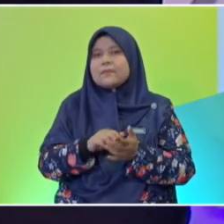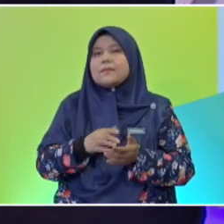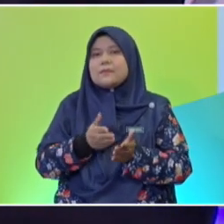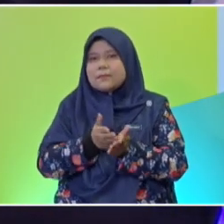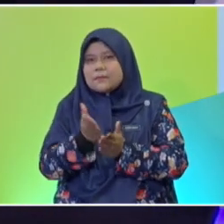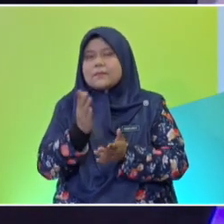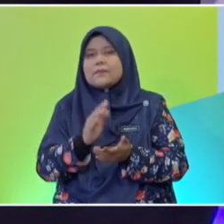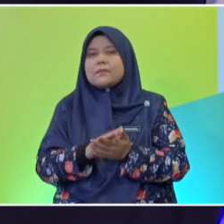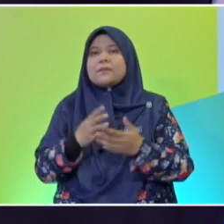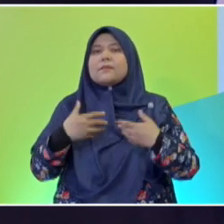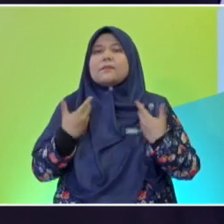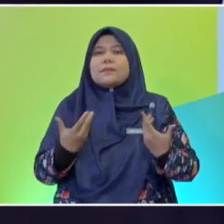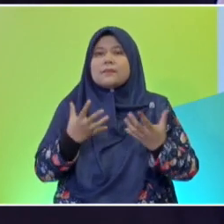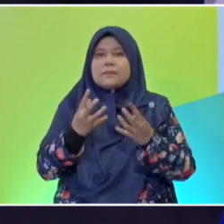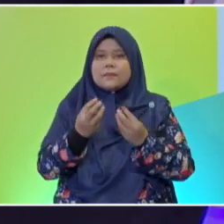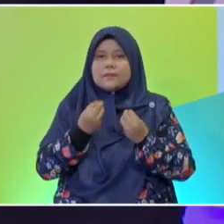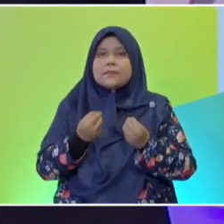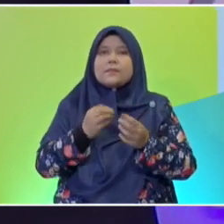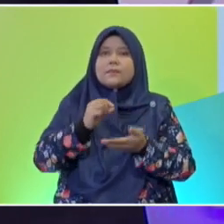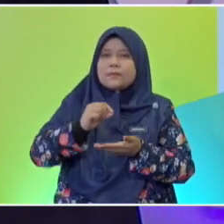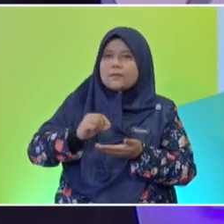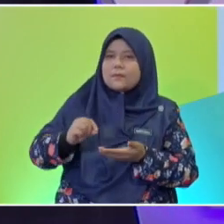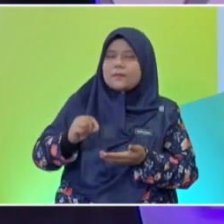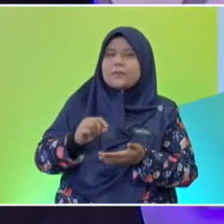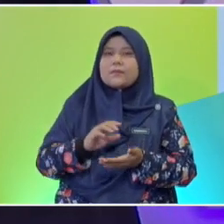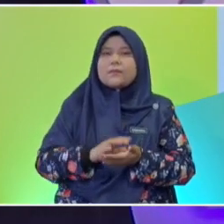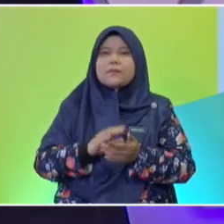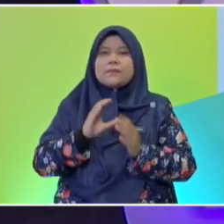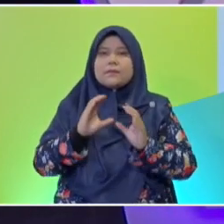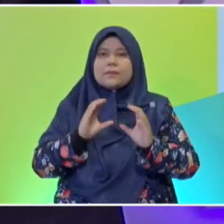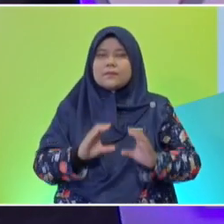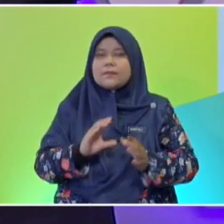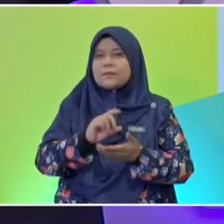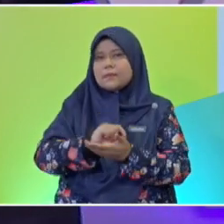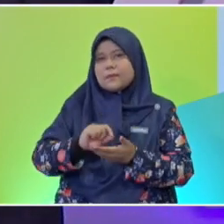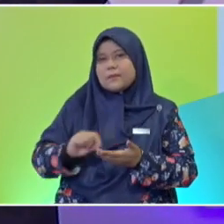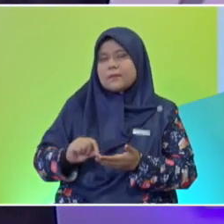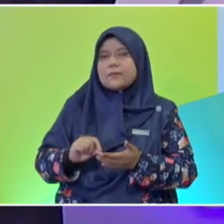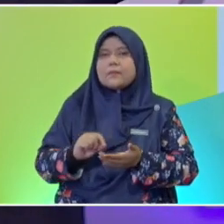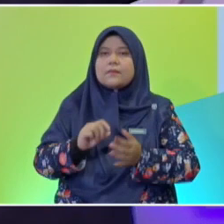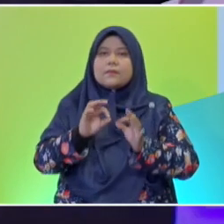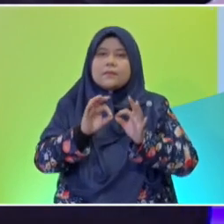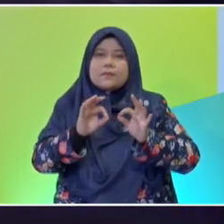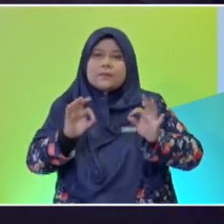sebelum kita dapatkan nilai kesadaran kita tahu bagaimana cara untuk menulis kadarah Oke baik